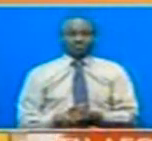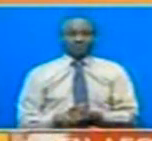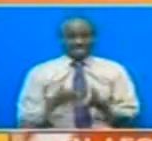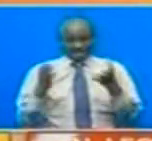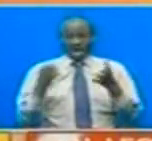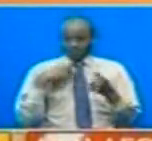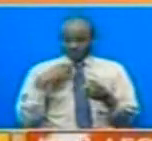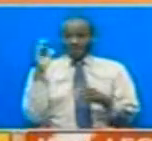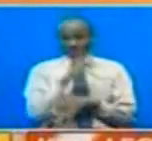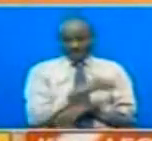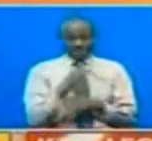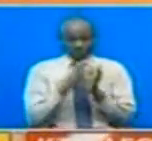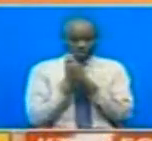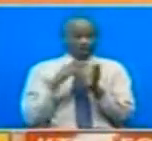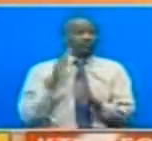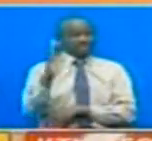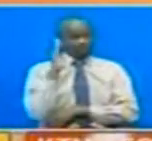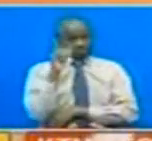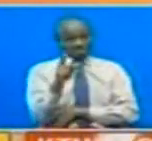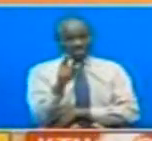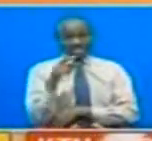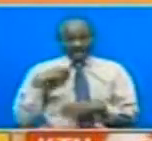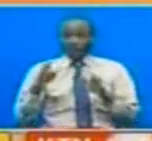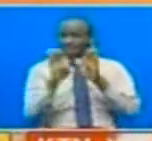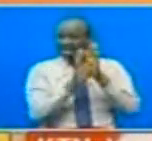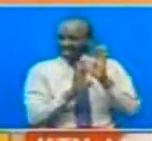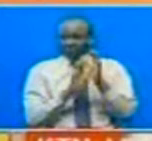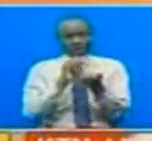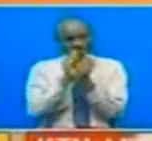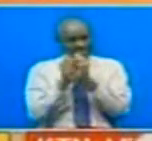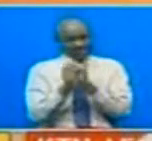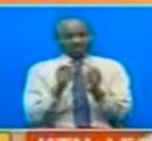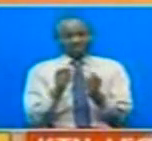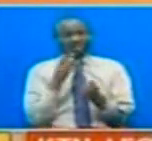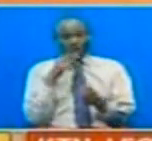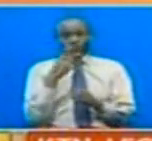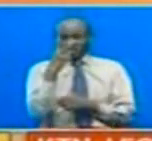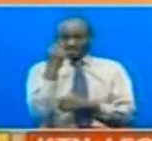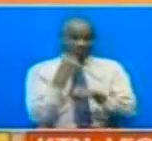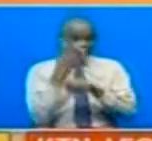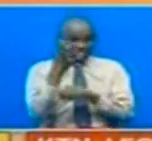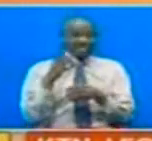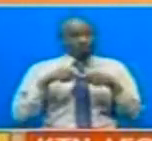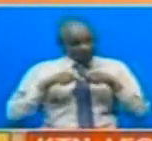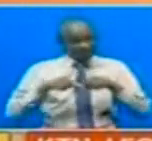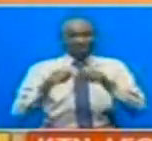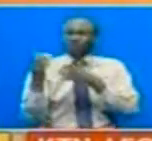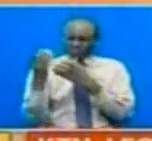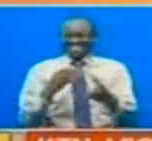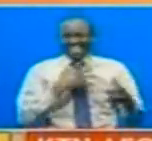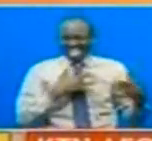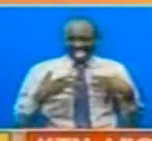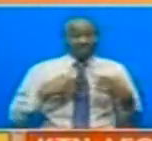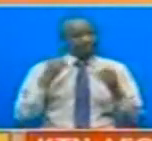Mtazamaji, nikirejelea swala nyeti la usalama, mswada wa usalama wa mwaka 2014 umeendelea kuibua hisia